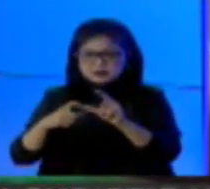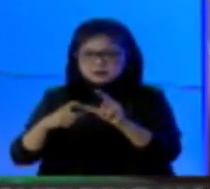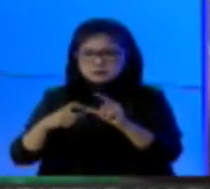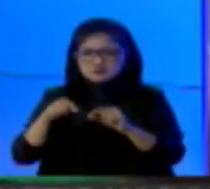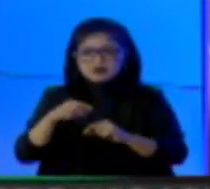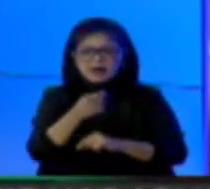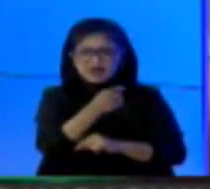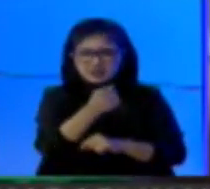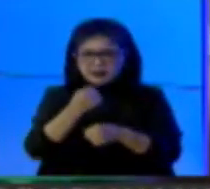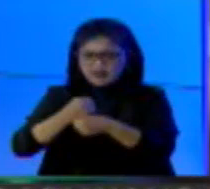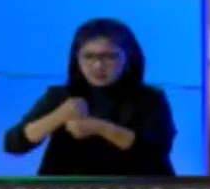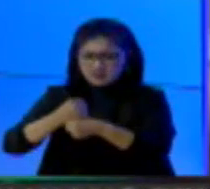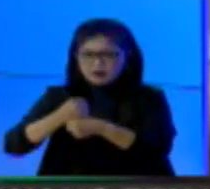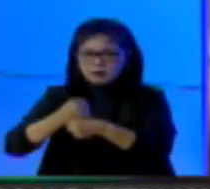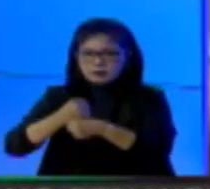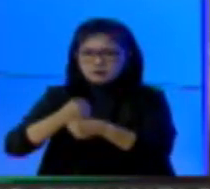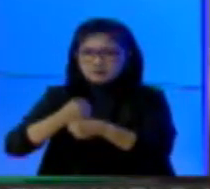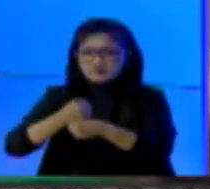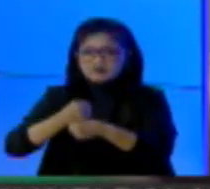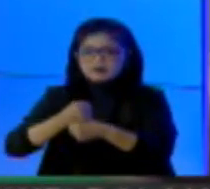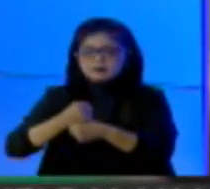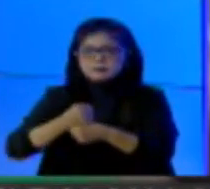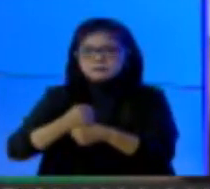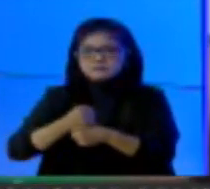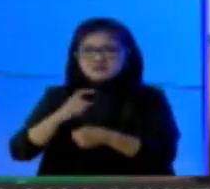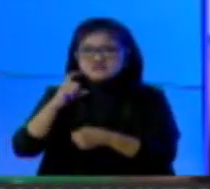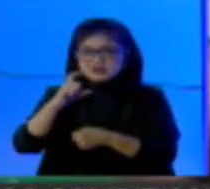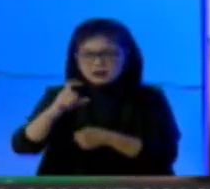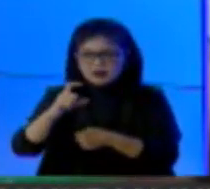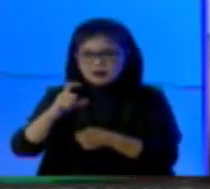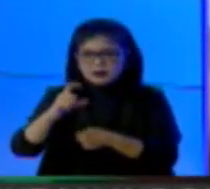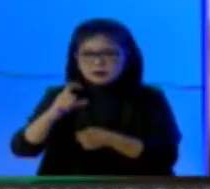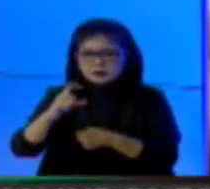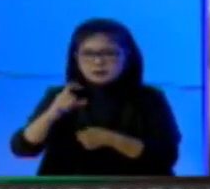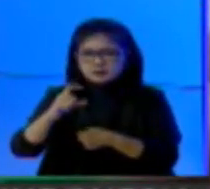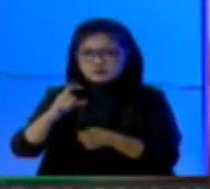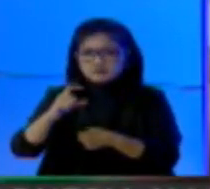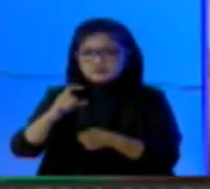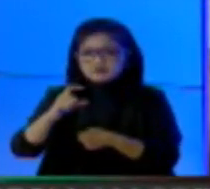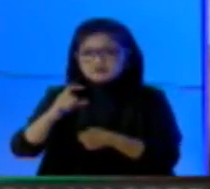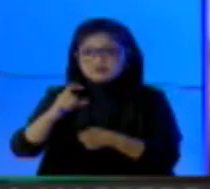RG, dan kemudian ada C, dan ada